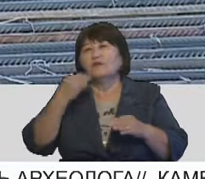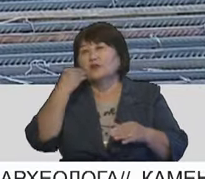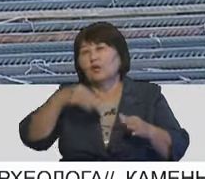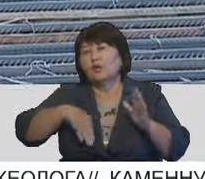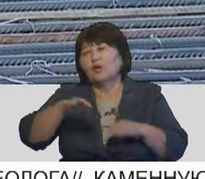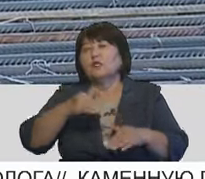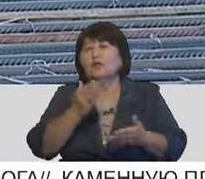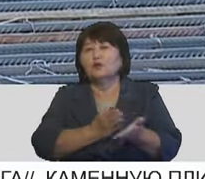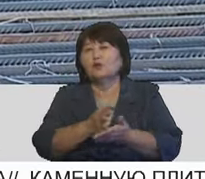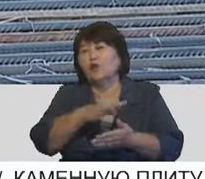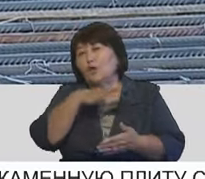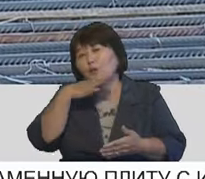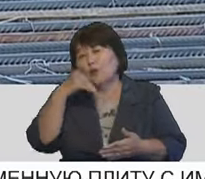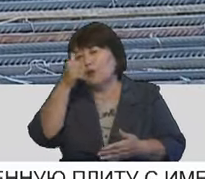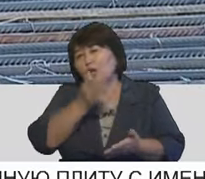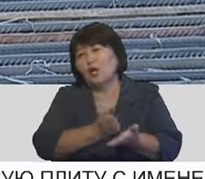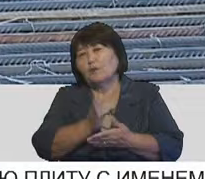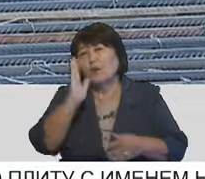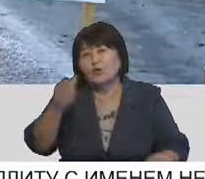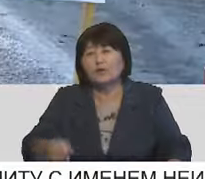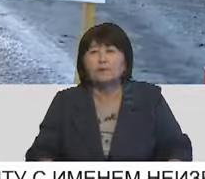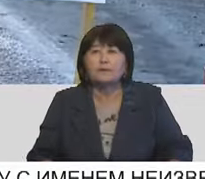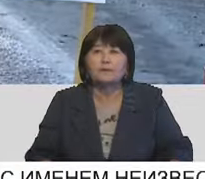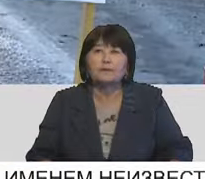и прослужат намного дольше.